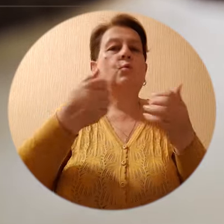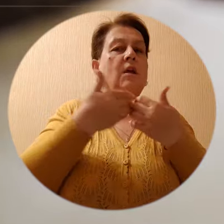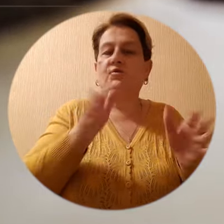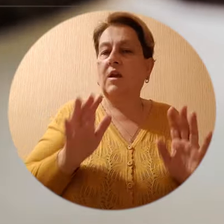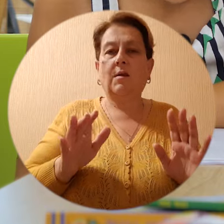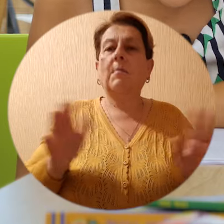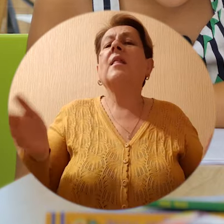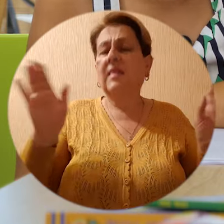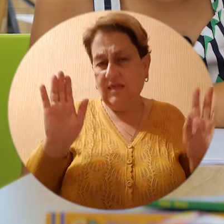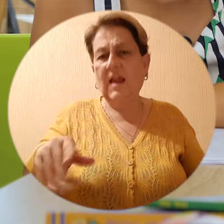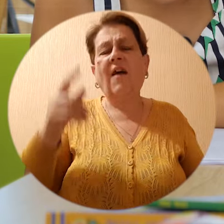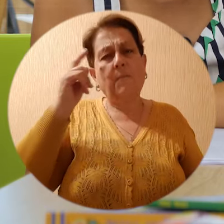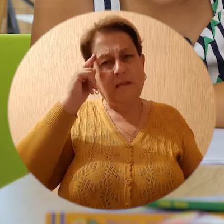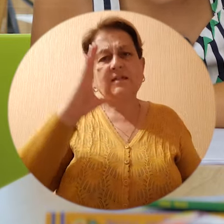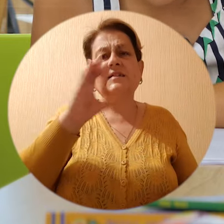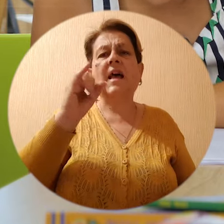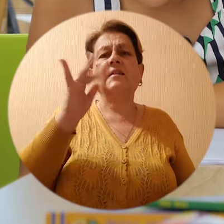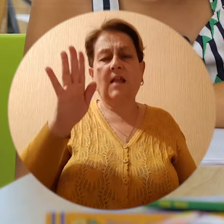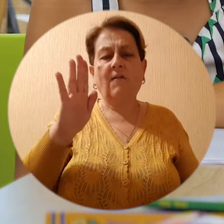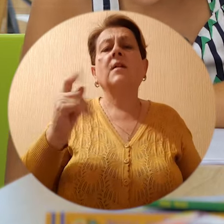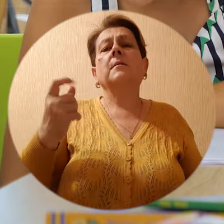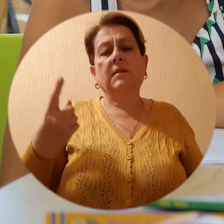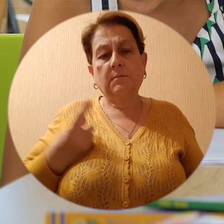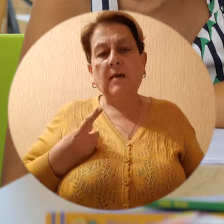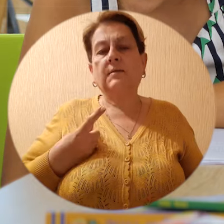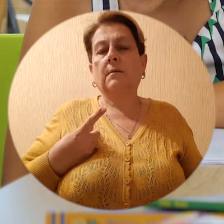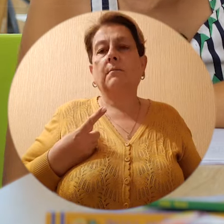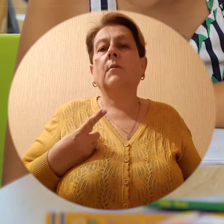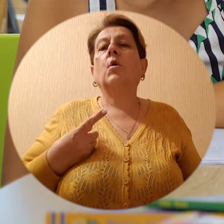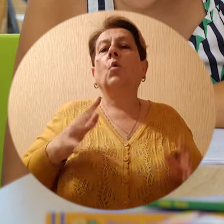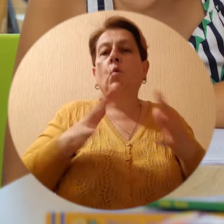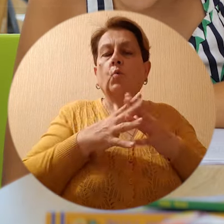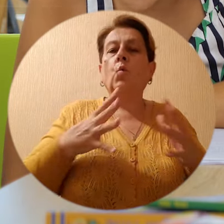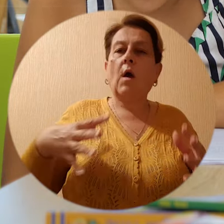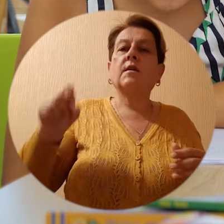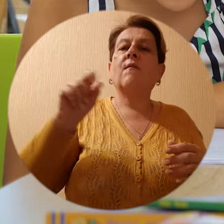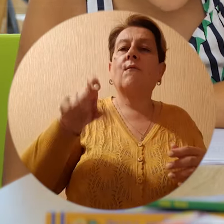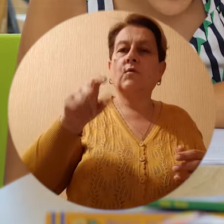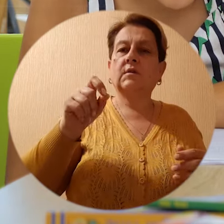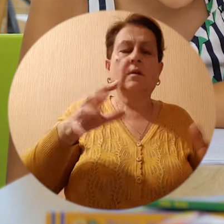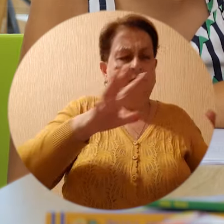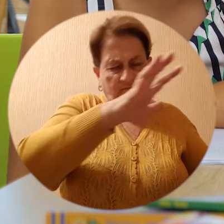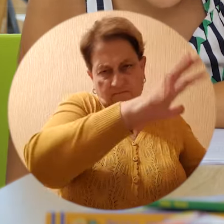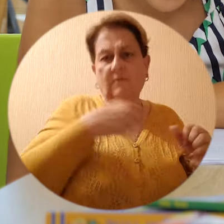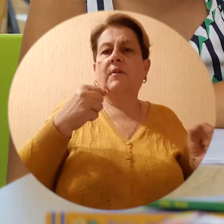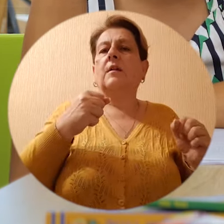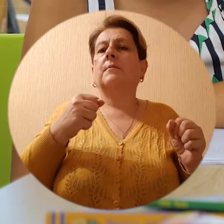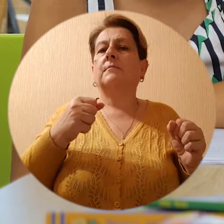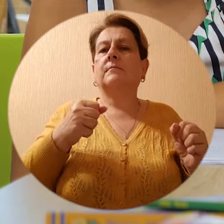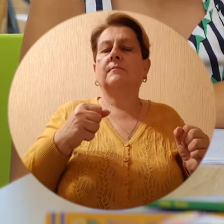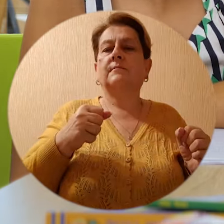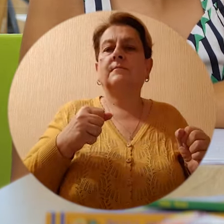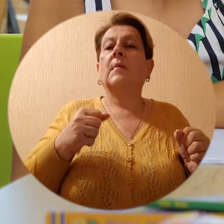չէր բացվում։ Դե լավ, մտածեց Ստանիսլավը, կսպասեմ Մաթեին ու գյուղացիների ոսկին նրա ձեռից